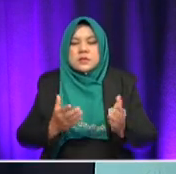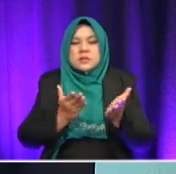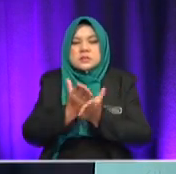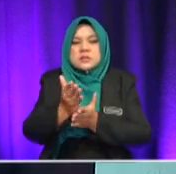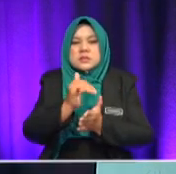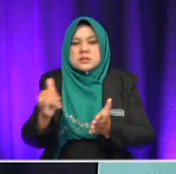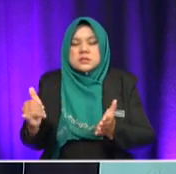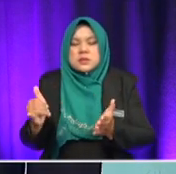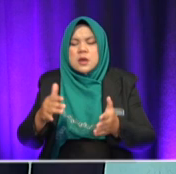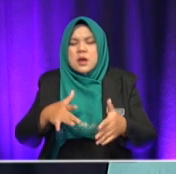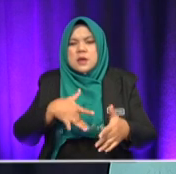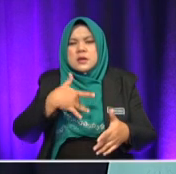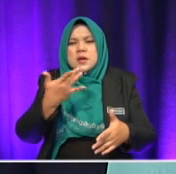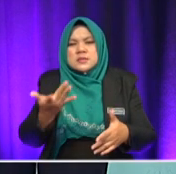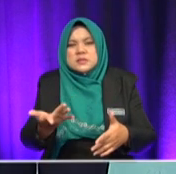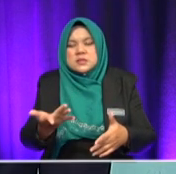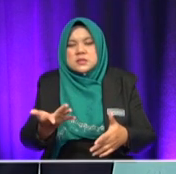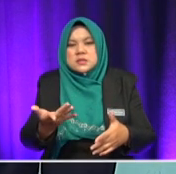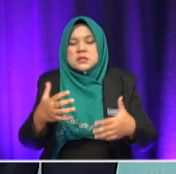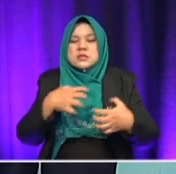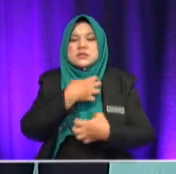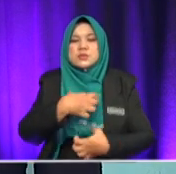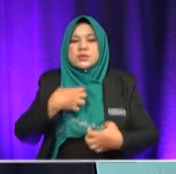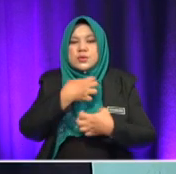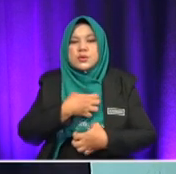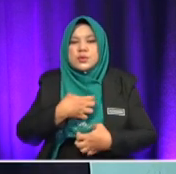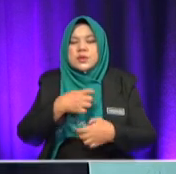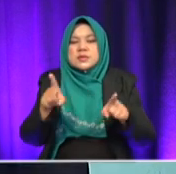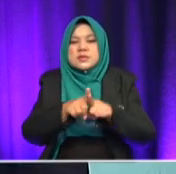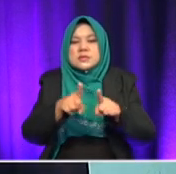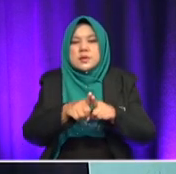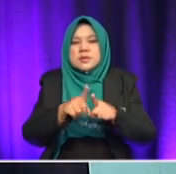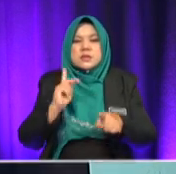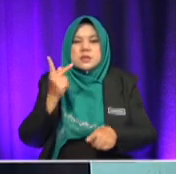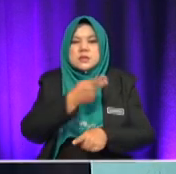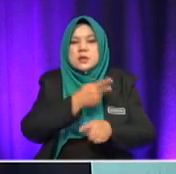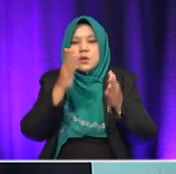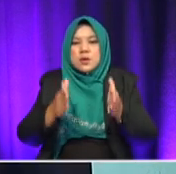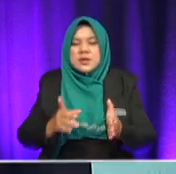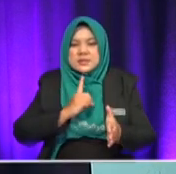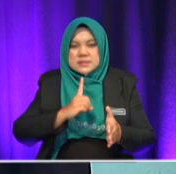menimbulkan rasa keamanan sesama kita umat Islam